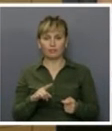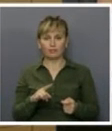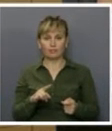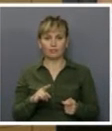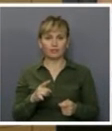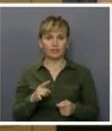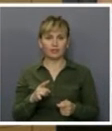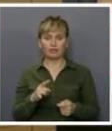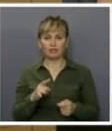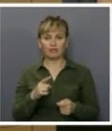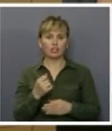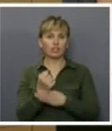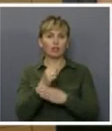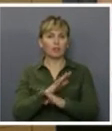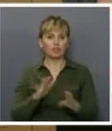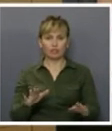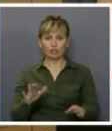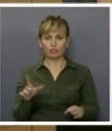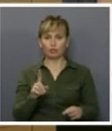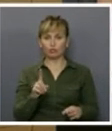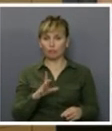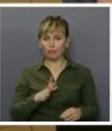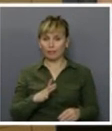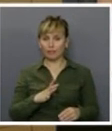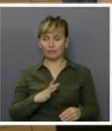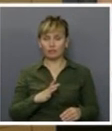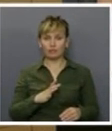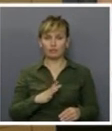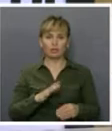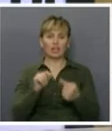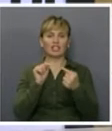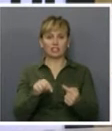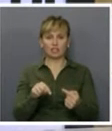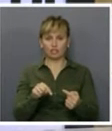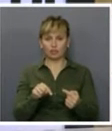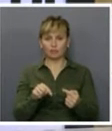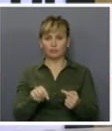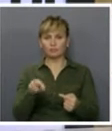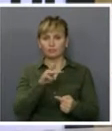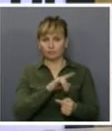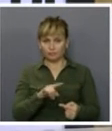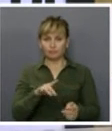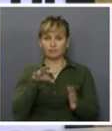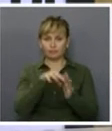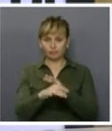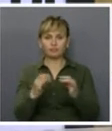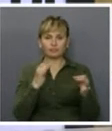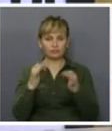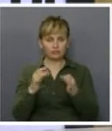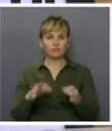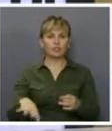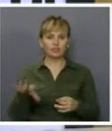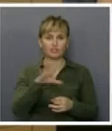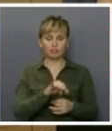не придерживаемся той точки зрения, чтобы быть абсолютно категоричными. Угу. Мы идем в рамках диалога со